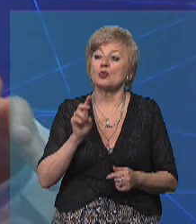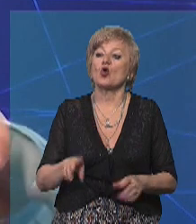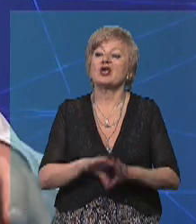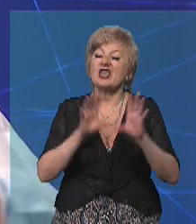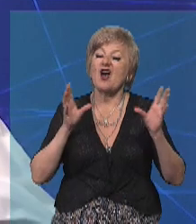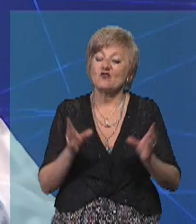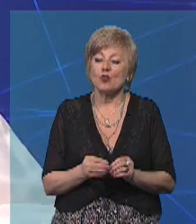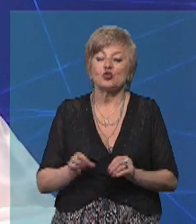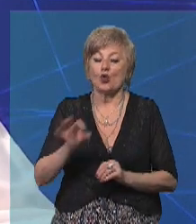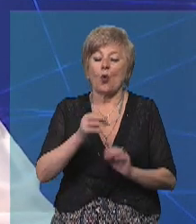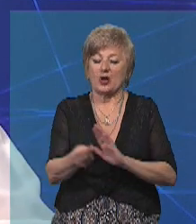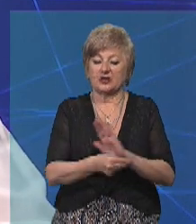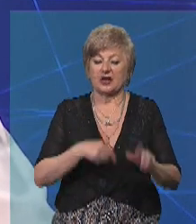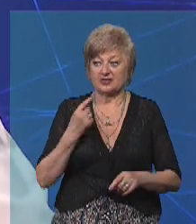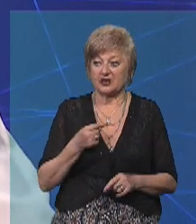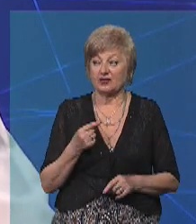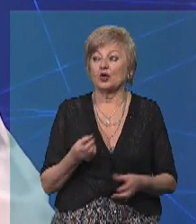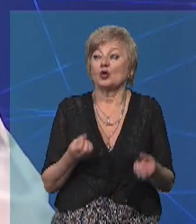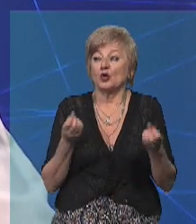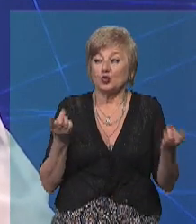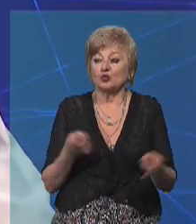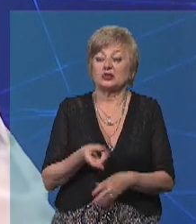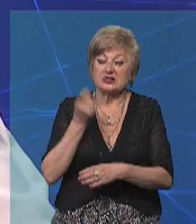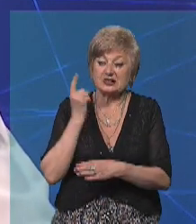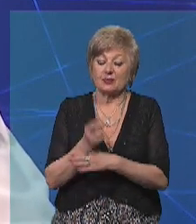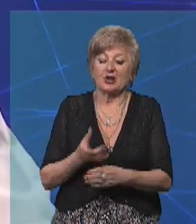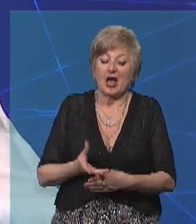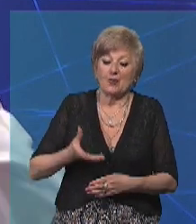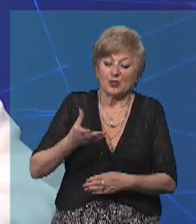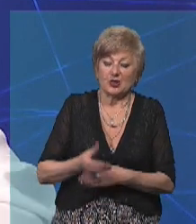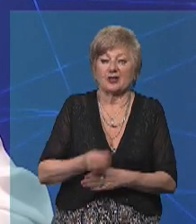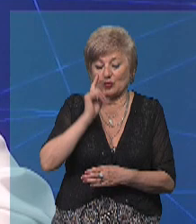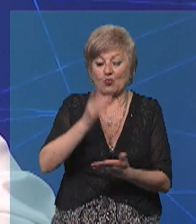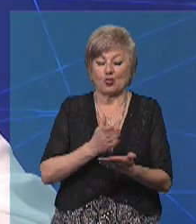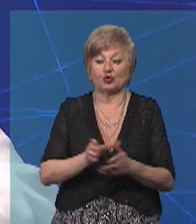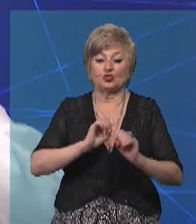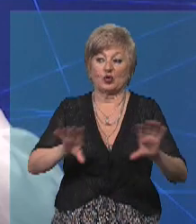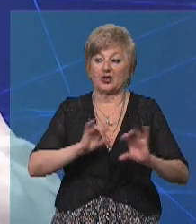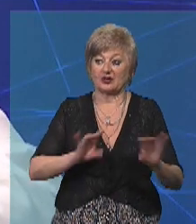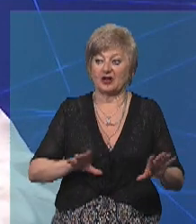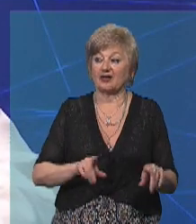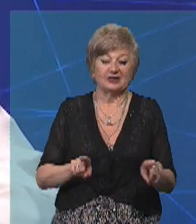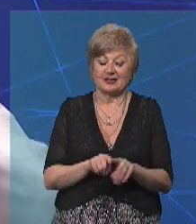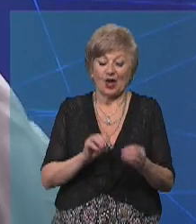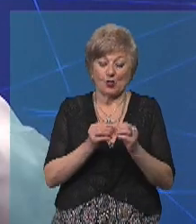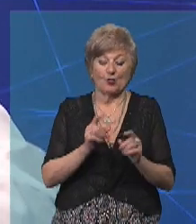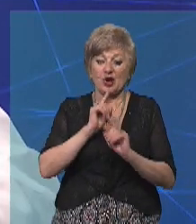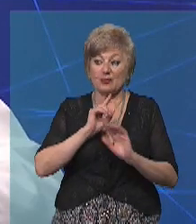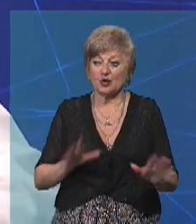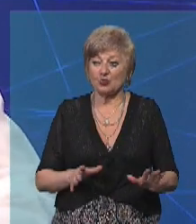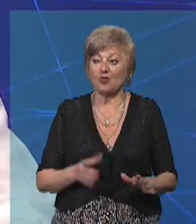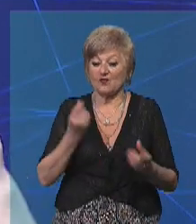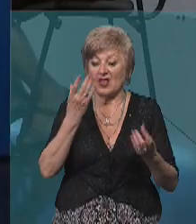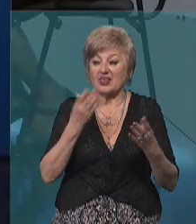про агітацію і так далі, то треба просто-напросто заборонити платну політичну рекламу і дати чітке визначення. Тоді таких проблем не буде. В день